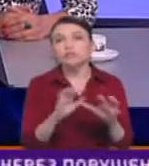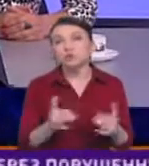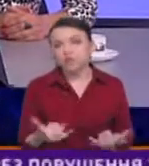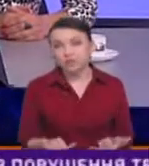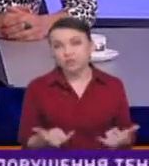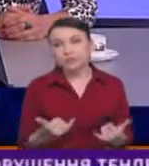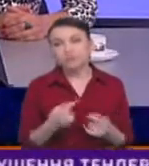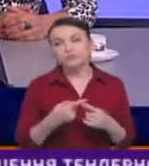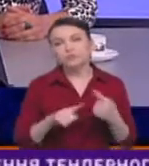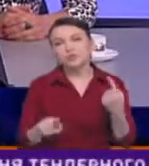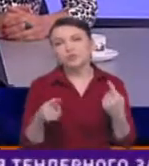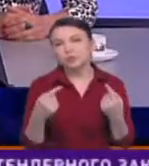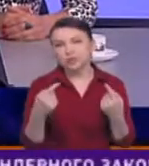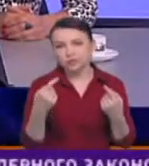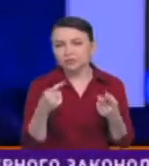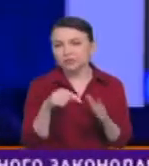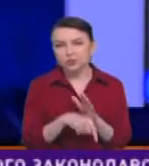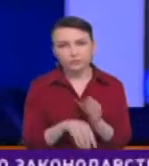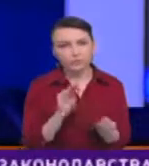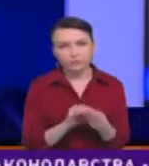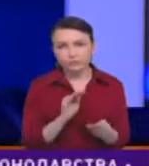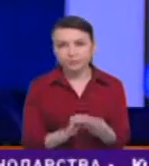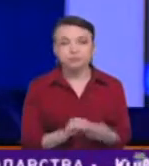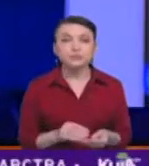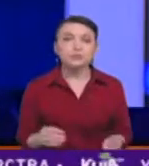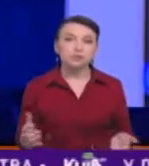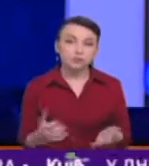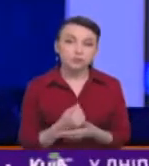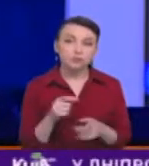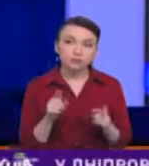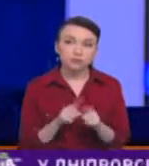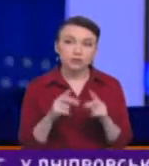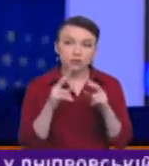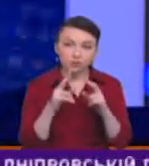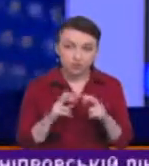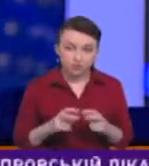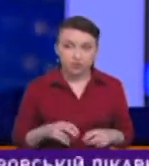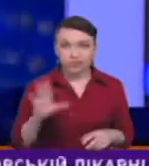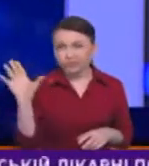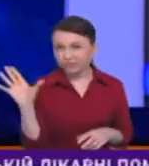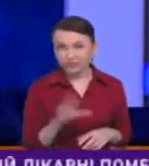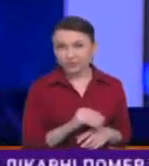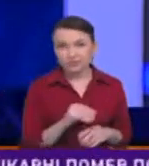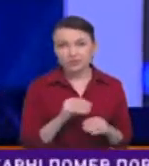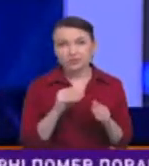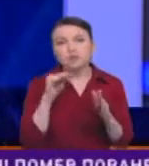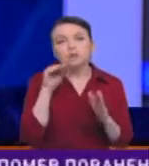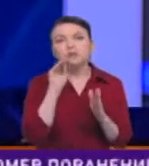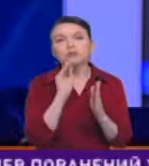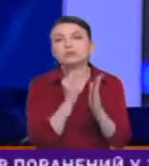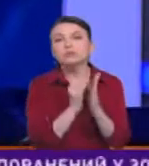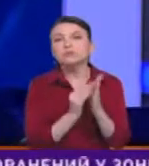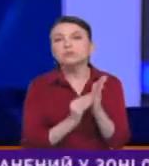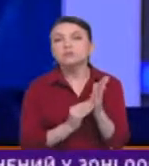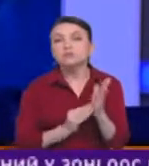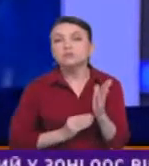як трохи по-іншому, але це суть не змінює. Таким чином розглядає весь склад потому что это конституционное подання,